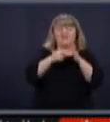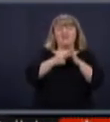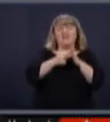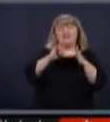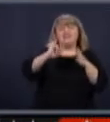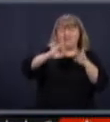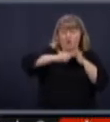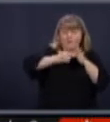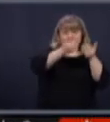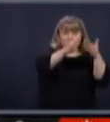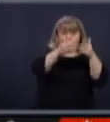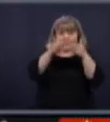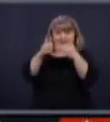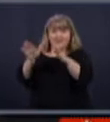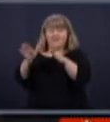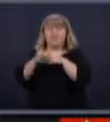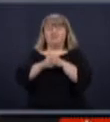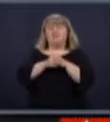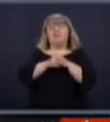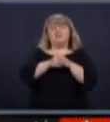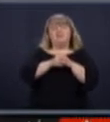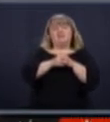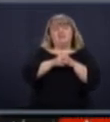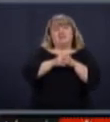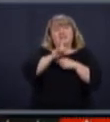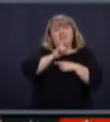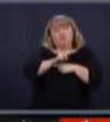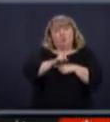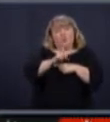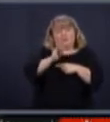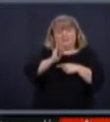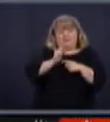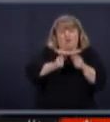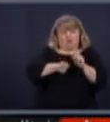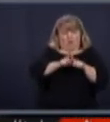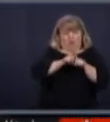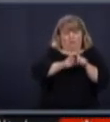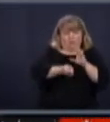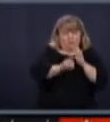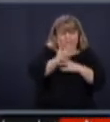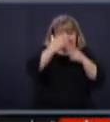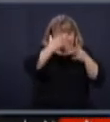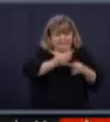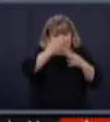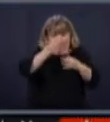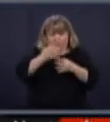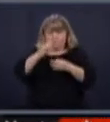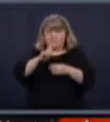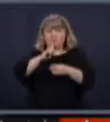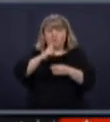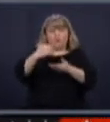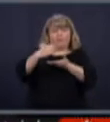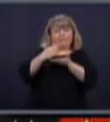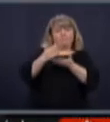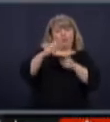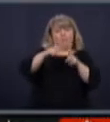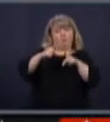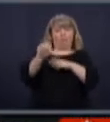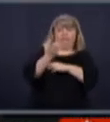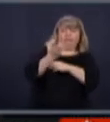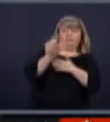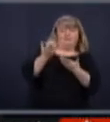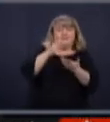on commence, puis plus on prend des décisions, bien, plus on est sujet à critique. Je vois très bien actuellement qu'il y a des